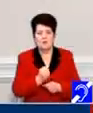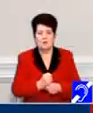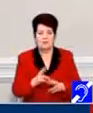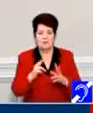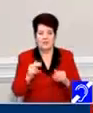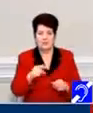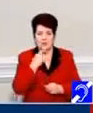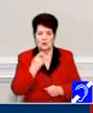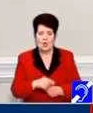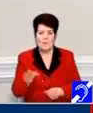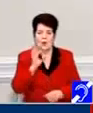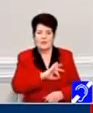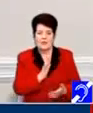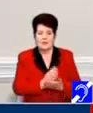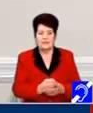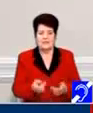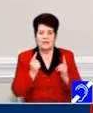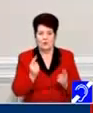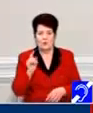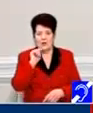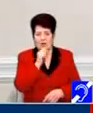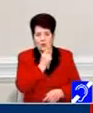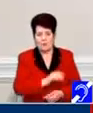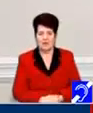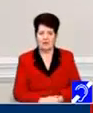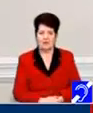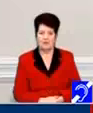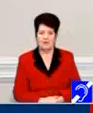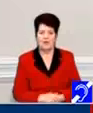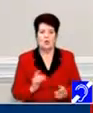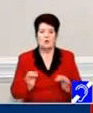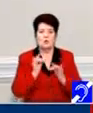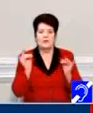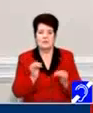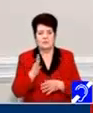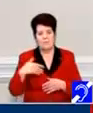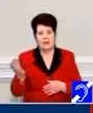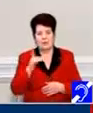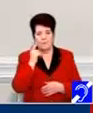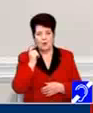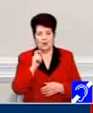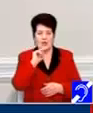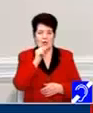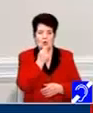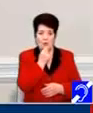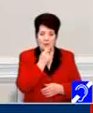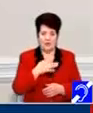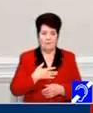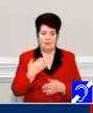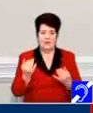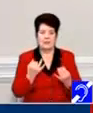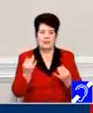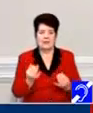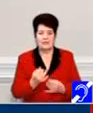Rusă. Potențialul este enorm, economic. Nu mă interesează partea politică, mă interesează partea economică și sunt ferm convins că